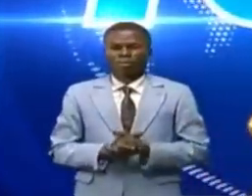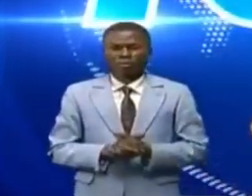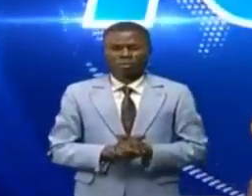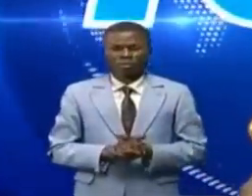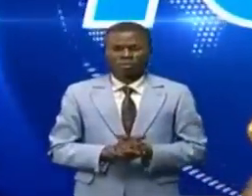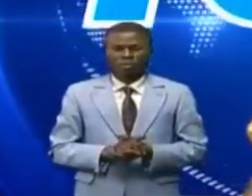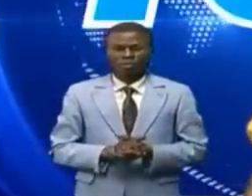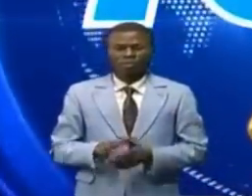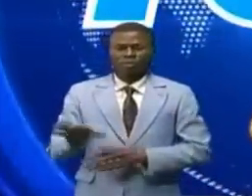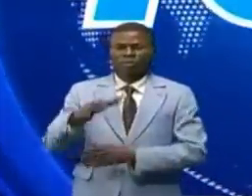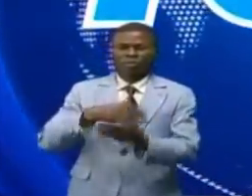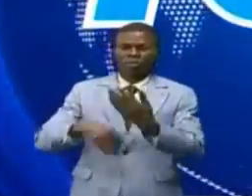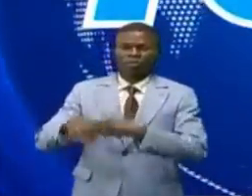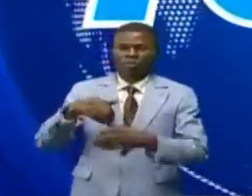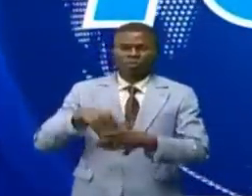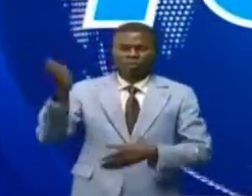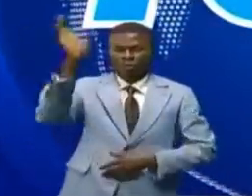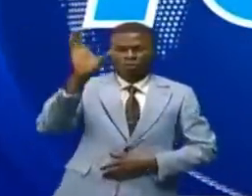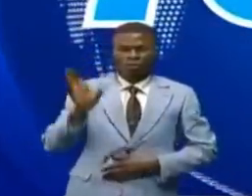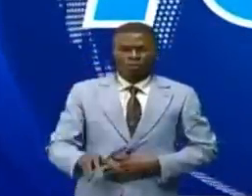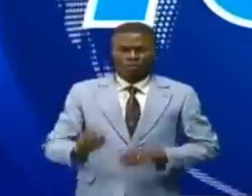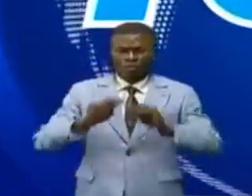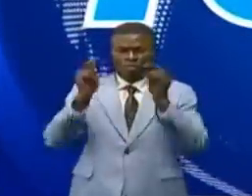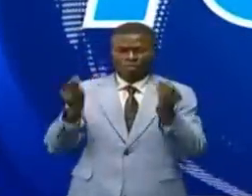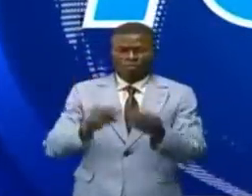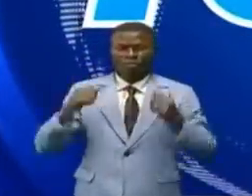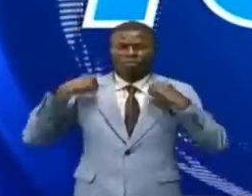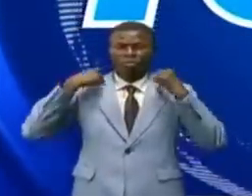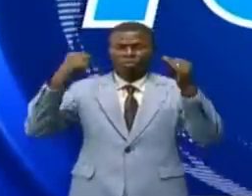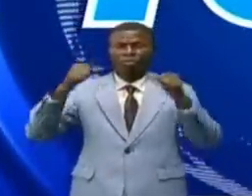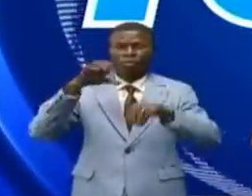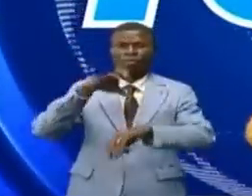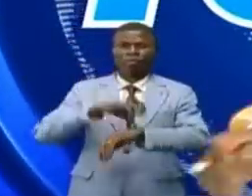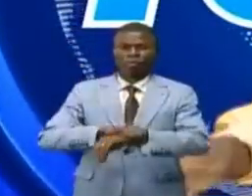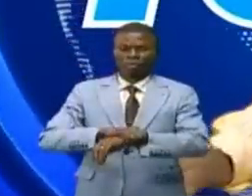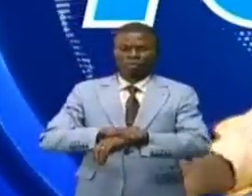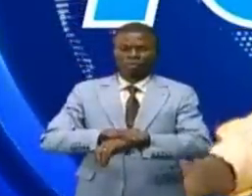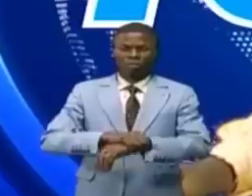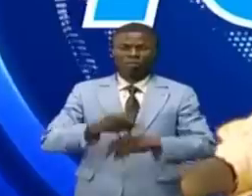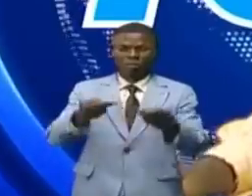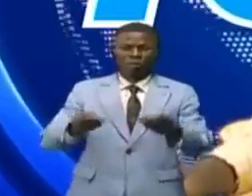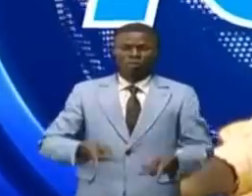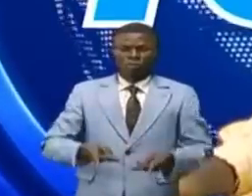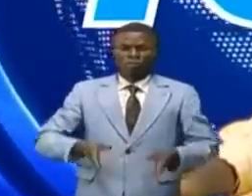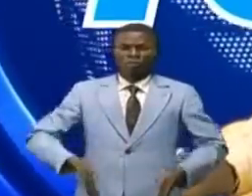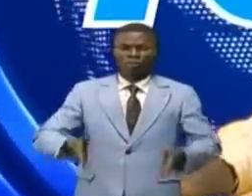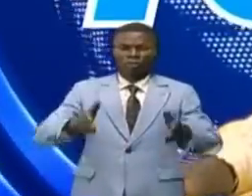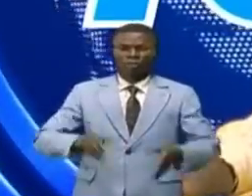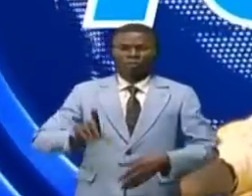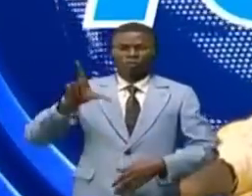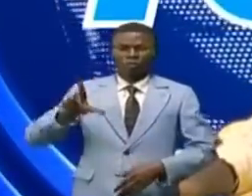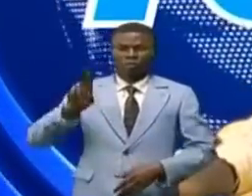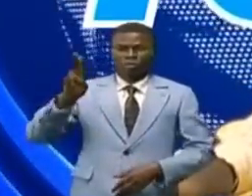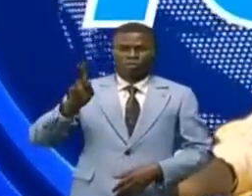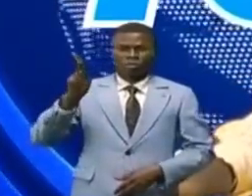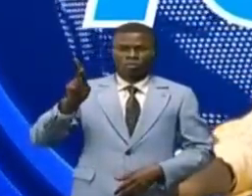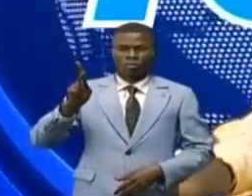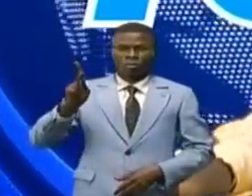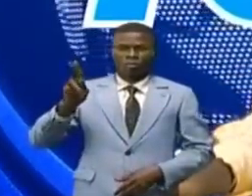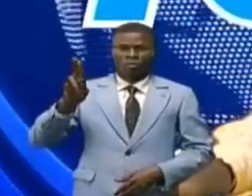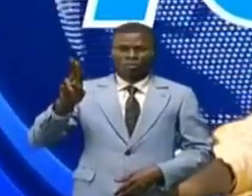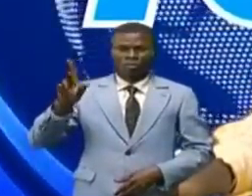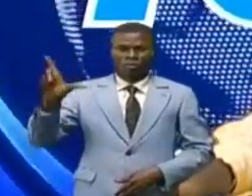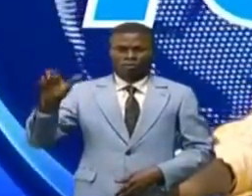insécurité dans le Congo central un groupe d'un civique a été arrêté au poste de péage des loukoula une enquête a été diligentée